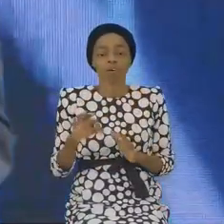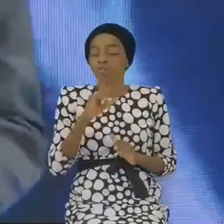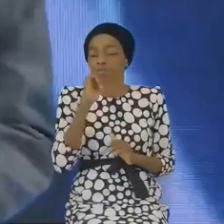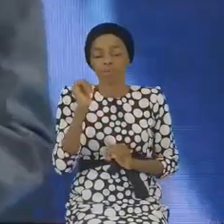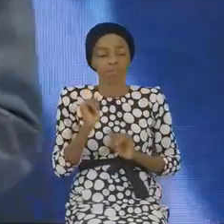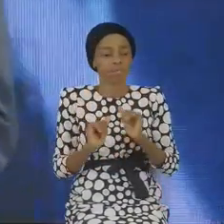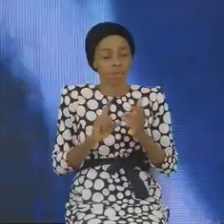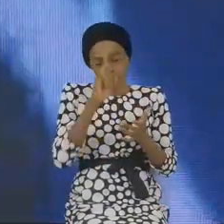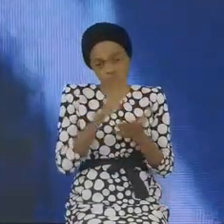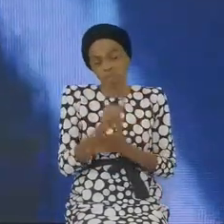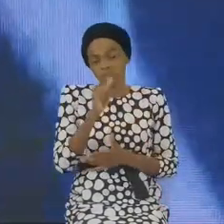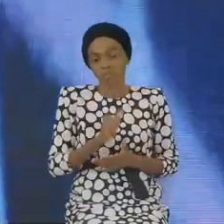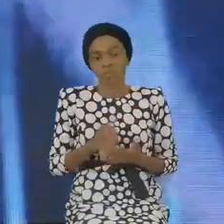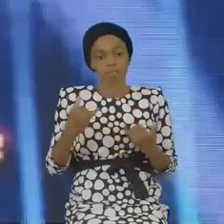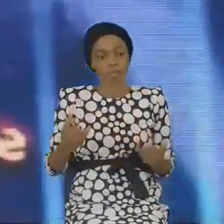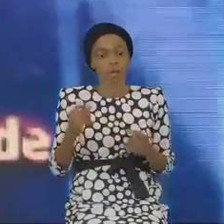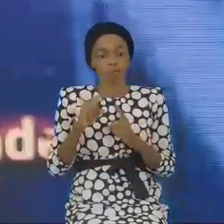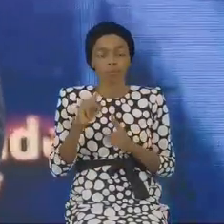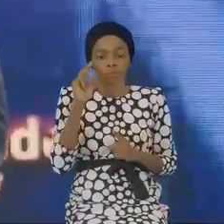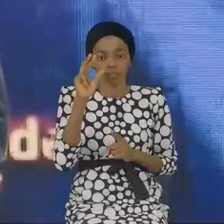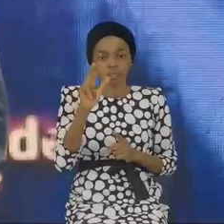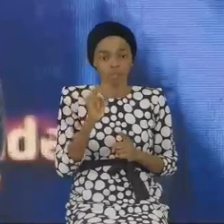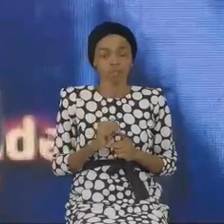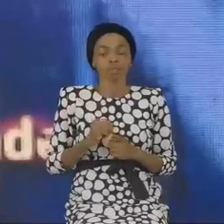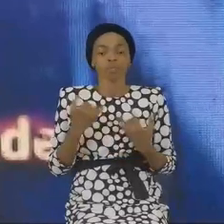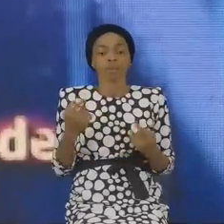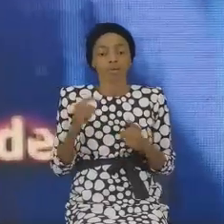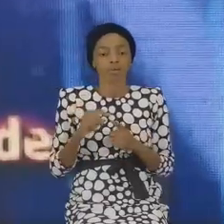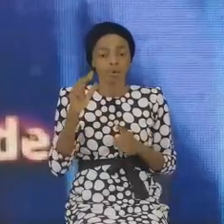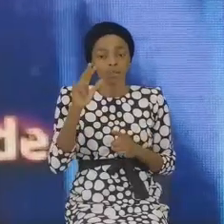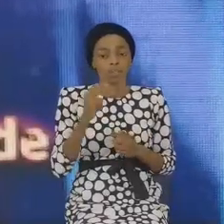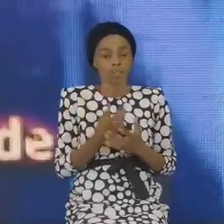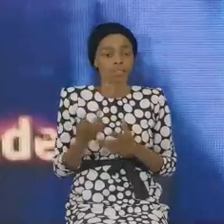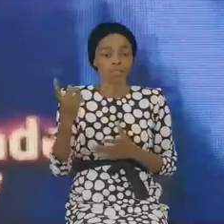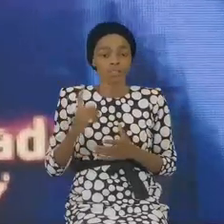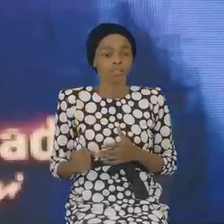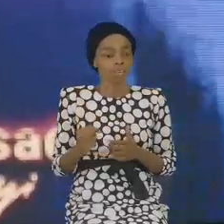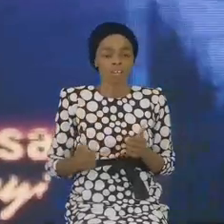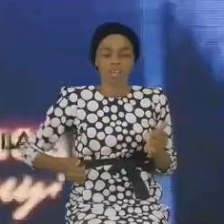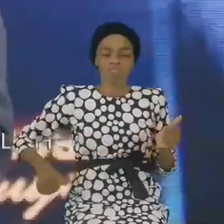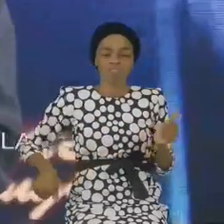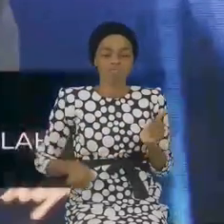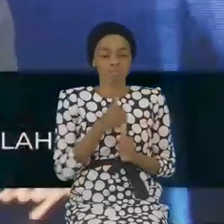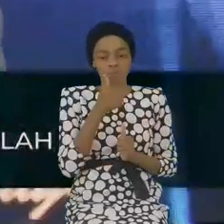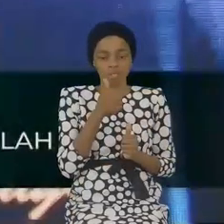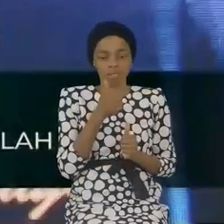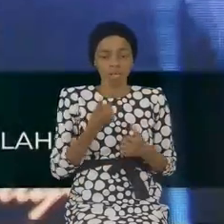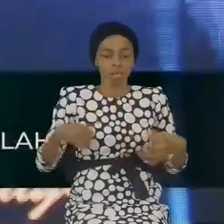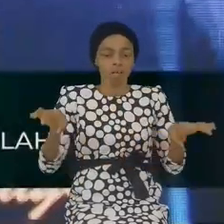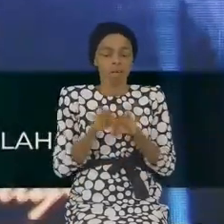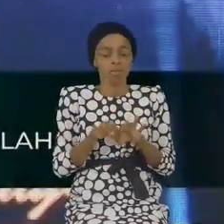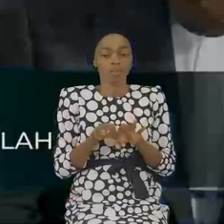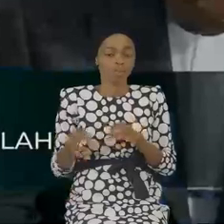Troisième point maintenant, la maîtrise ultime de points, les